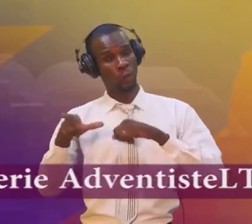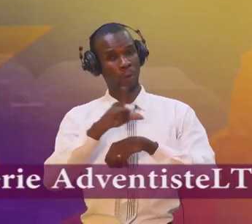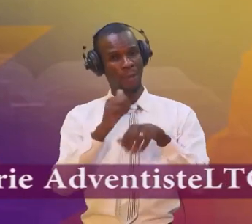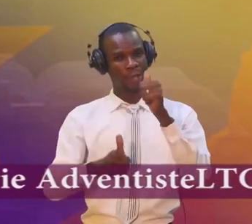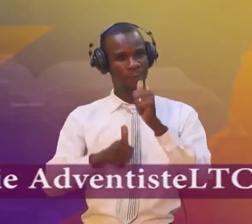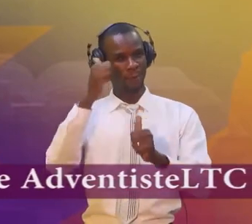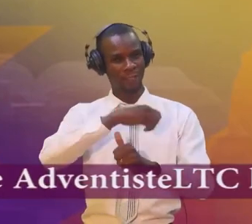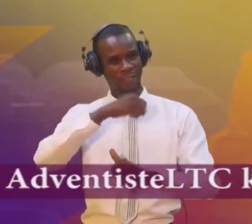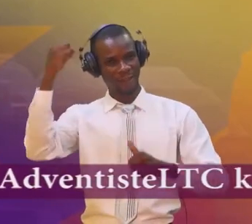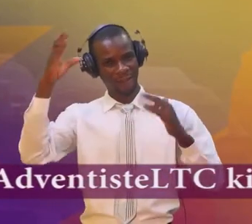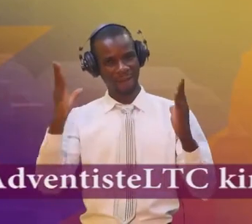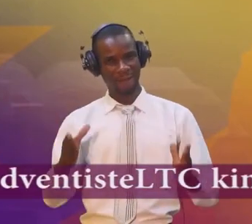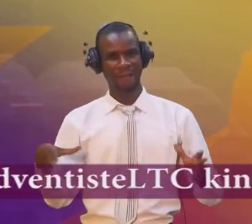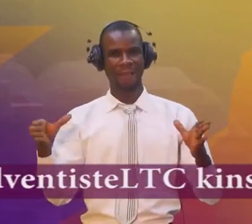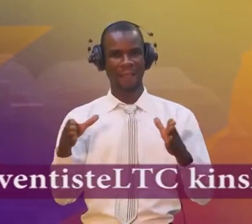pamoja nanyi.